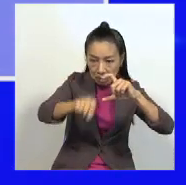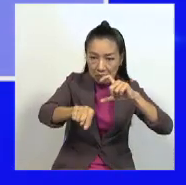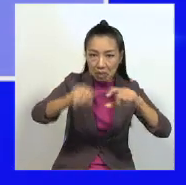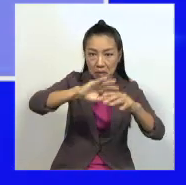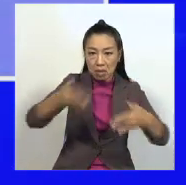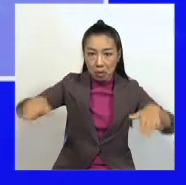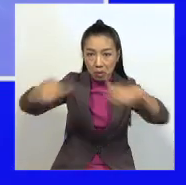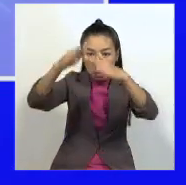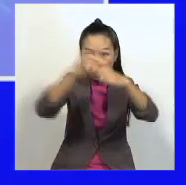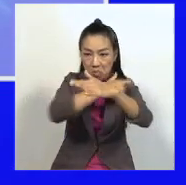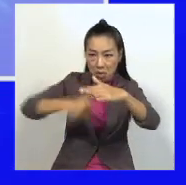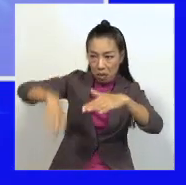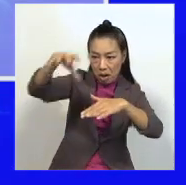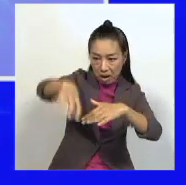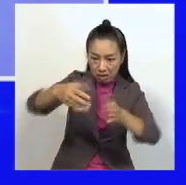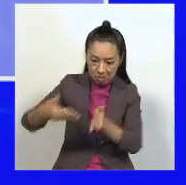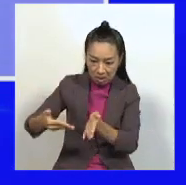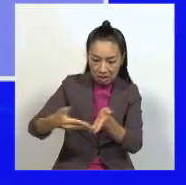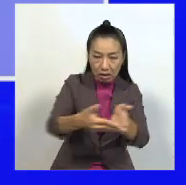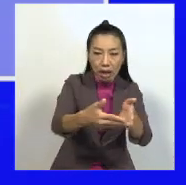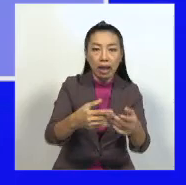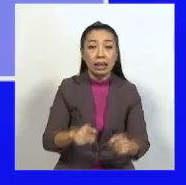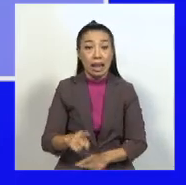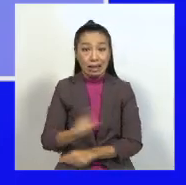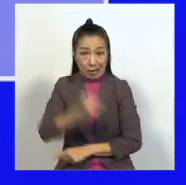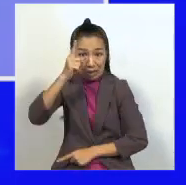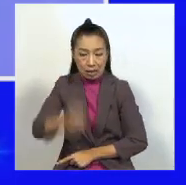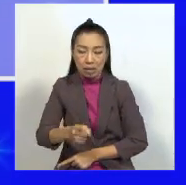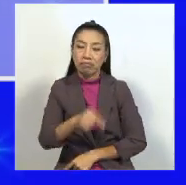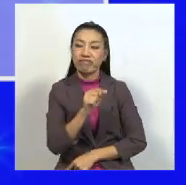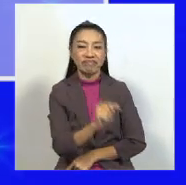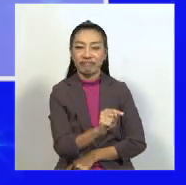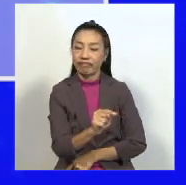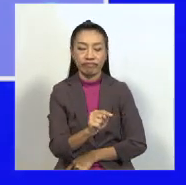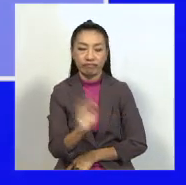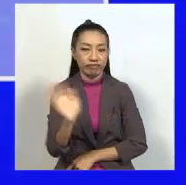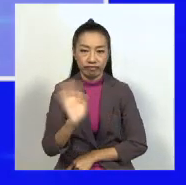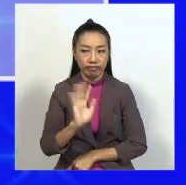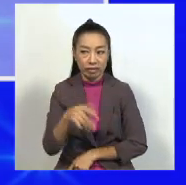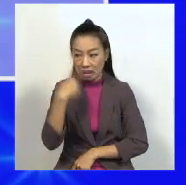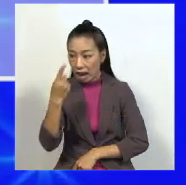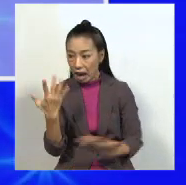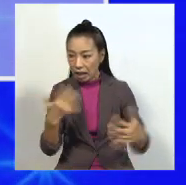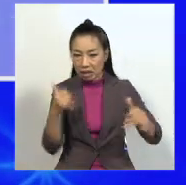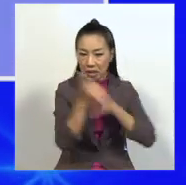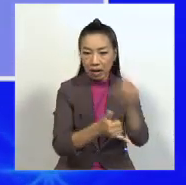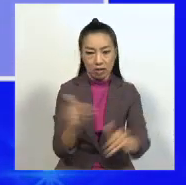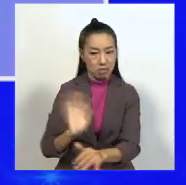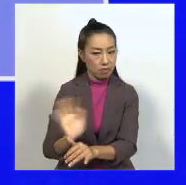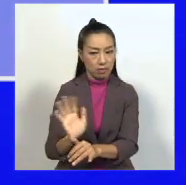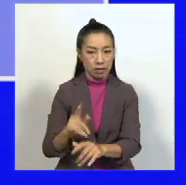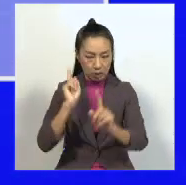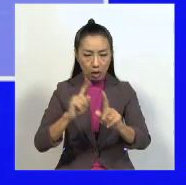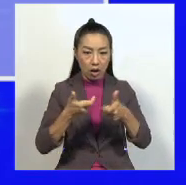จริงพื้นที่นี้จะถือเป็นพื้นที่ปิดสามารถเข้าได้เฉพาะผู้ที่ได้รับอนุญาตเท่านั้นวัดอรุณราชวราร